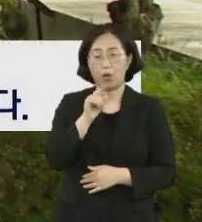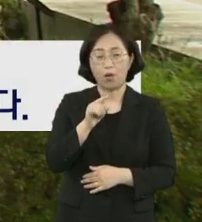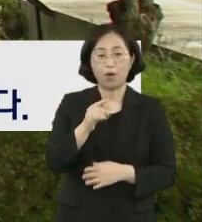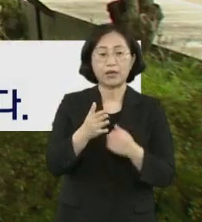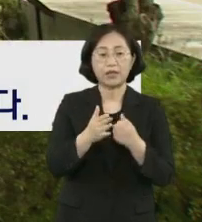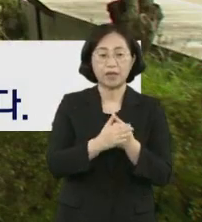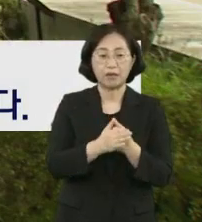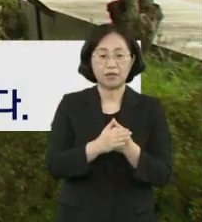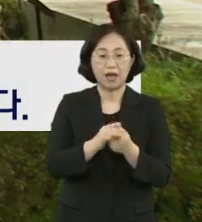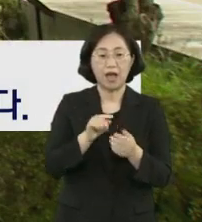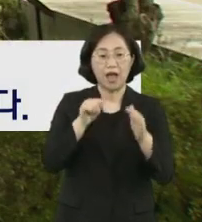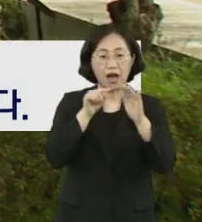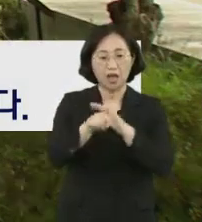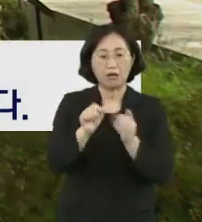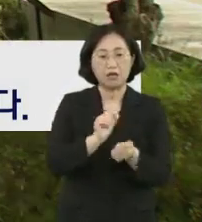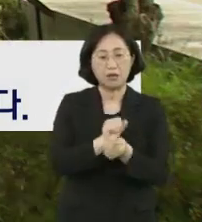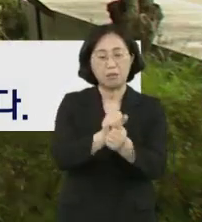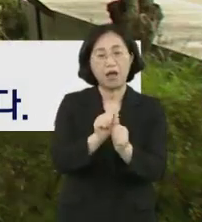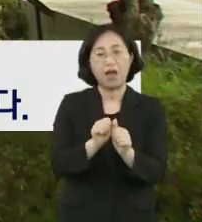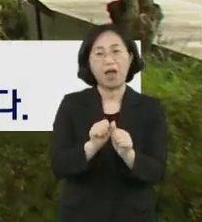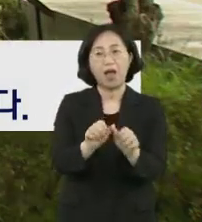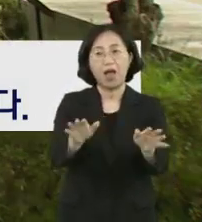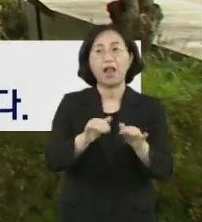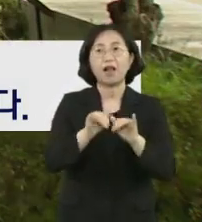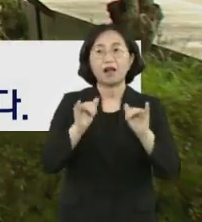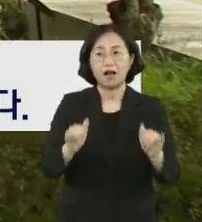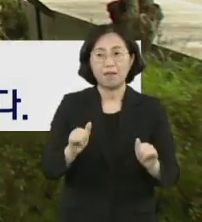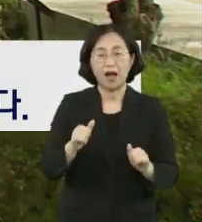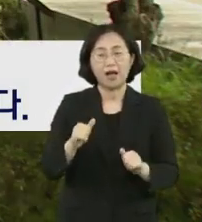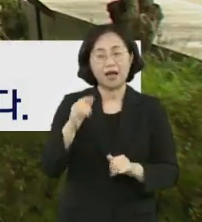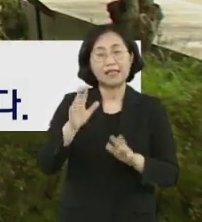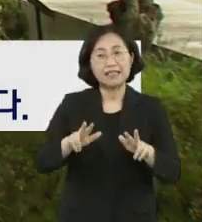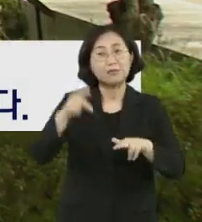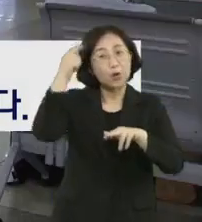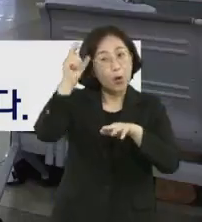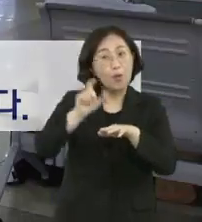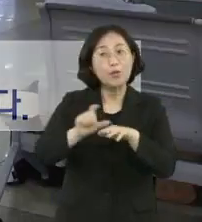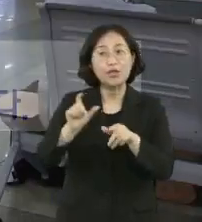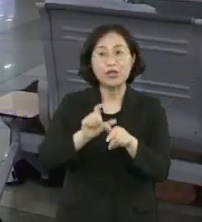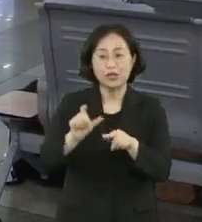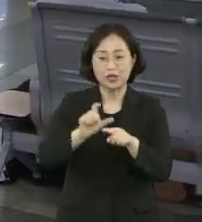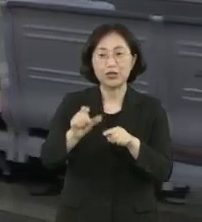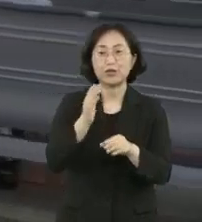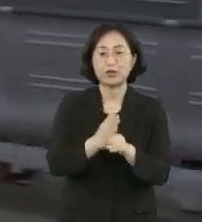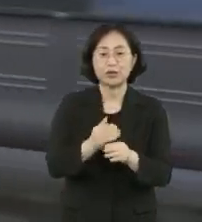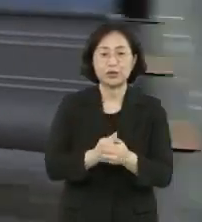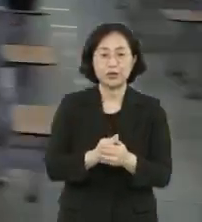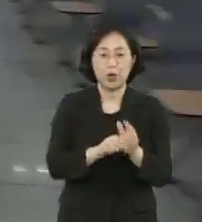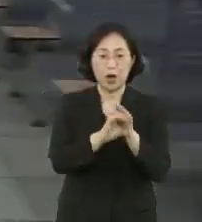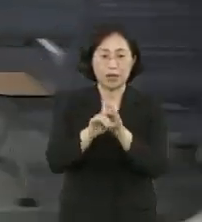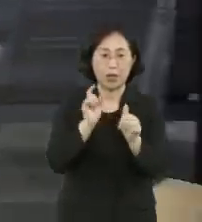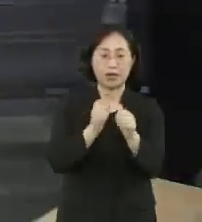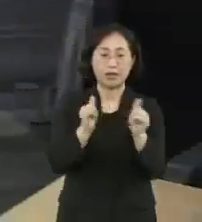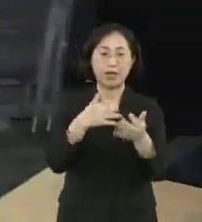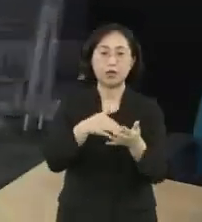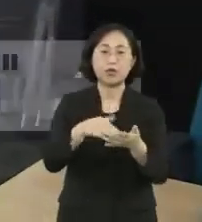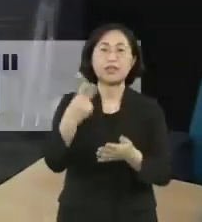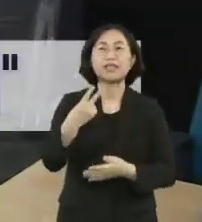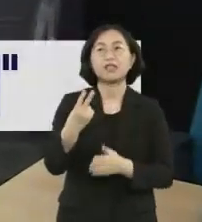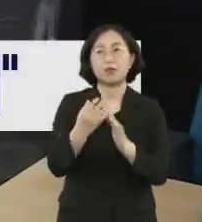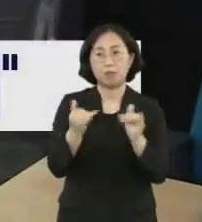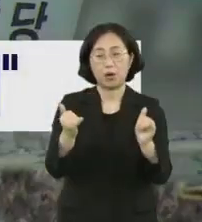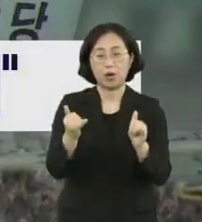오히려 전파가 되면은 걱정이 돼가지고 지금 아직도 고민 중에 있습니다. 코로나19 확진자 수는 2,000명